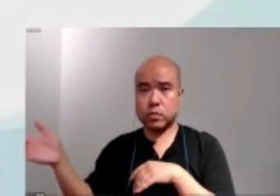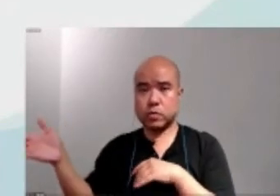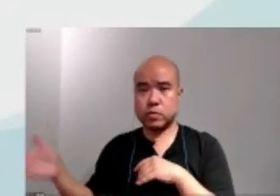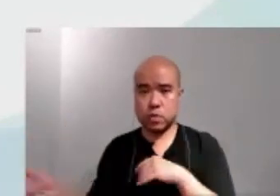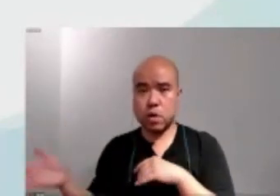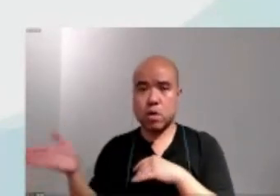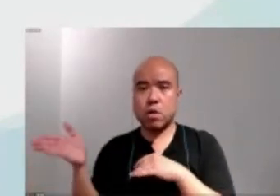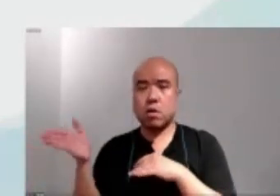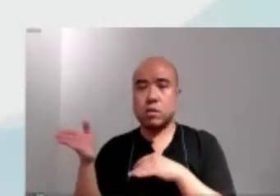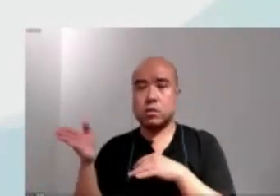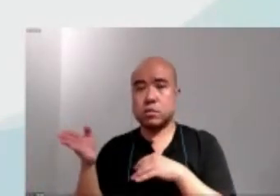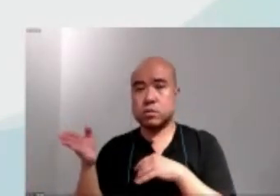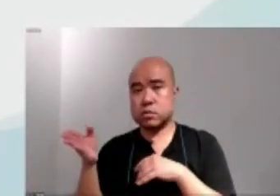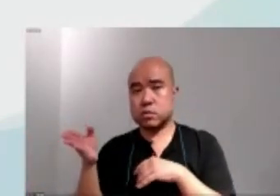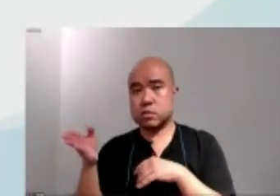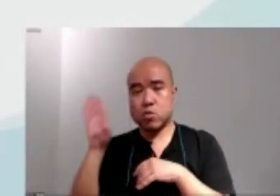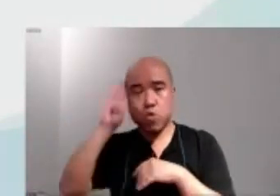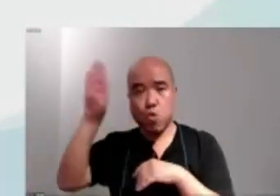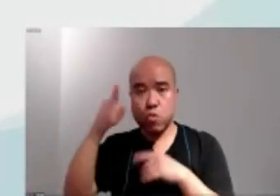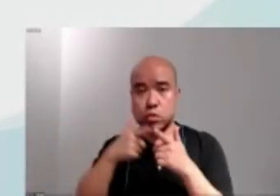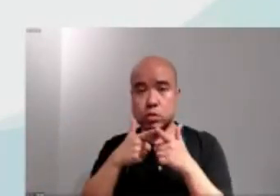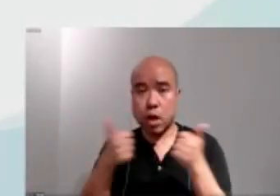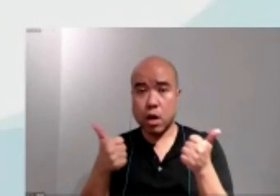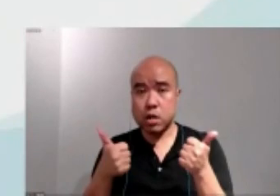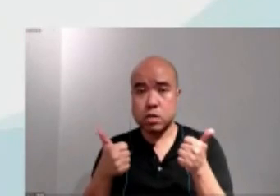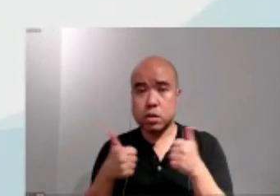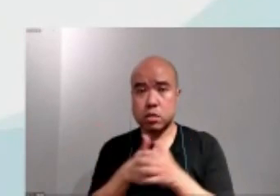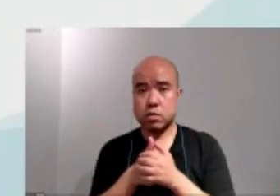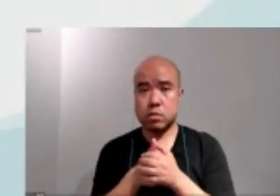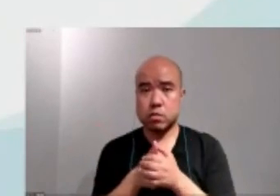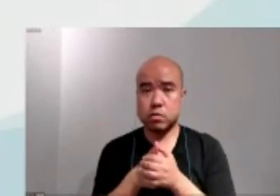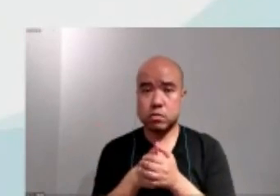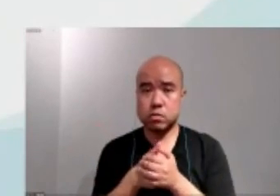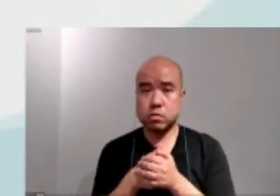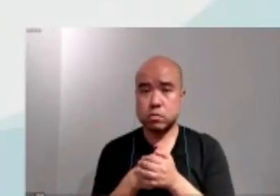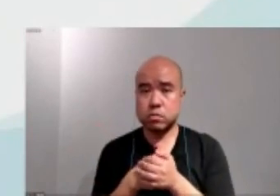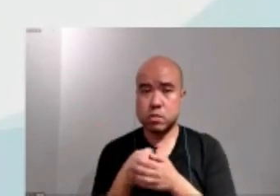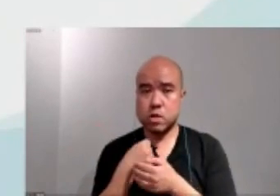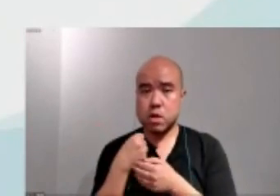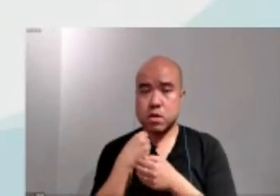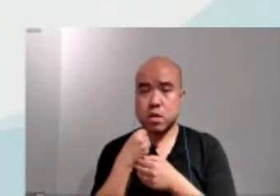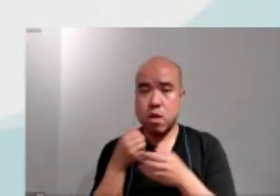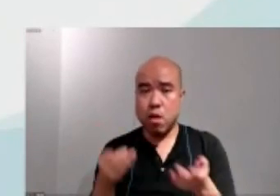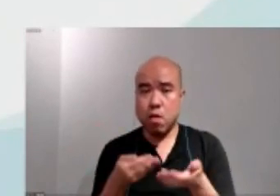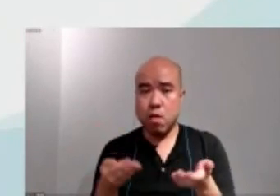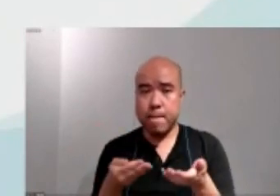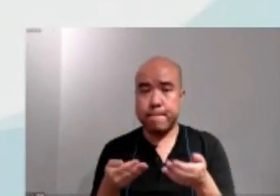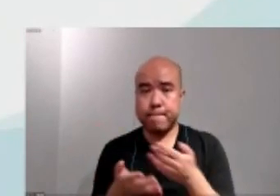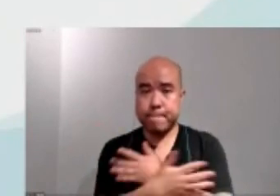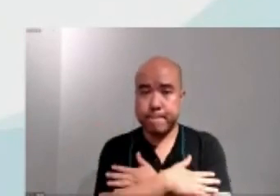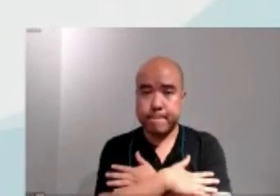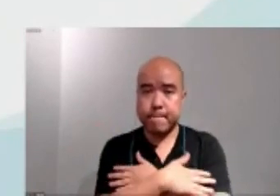得城市将来的远景是需要什么。有 empower、 motivation、